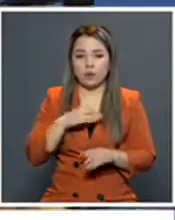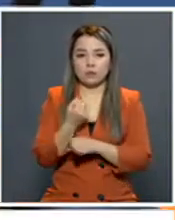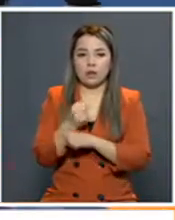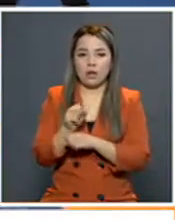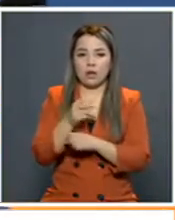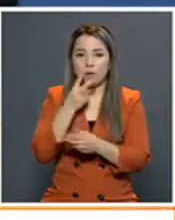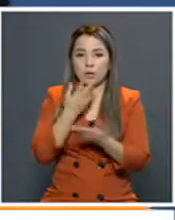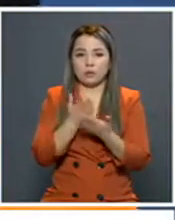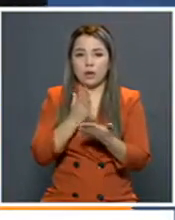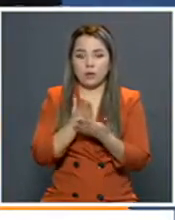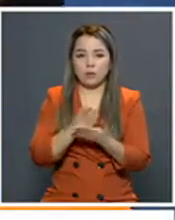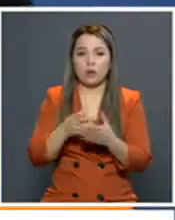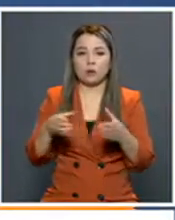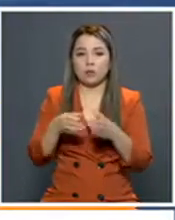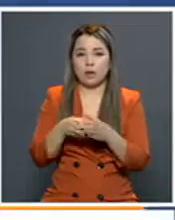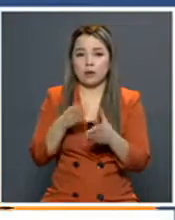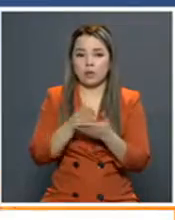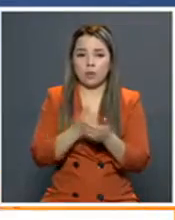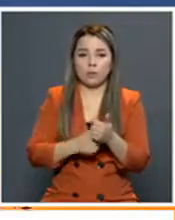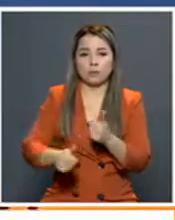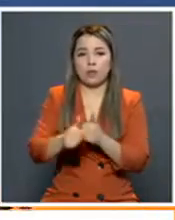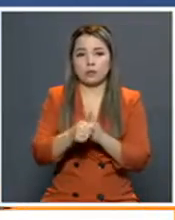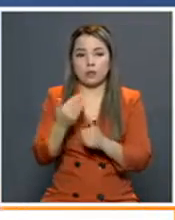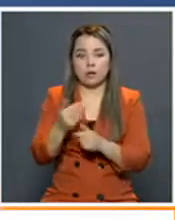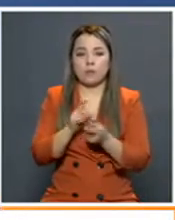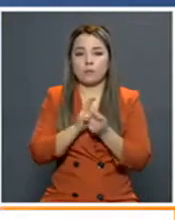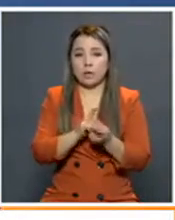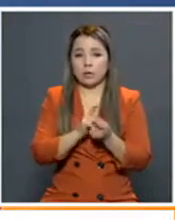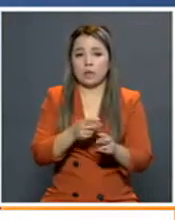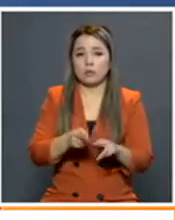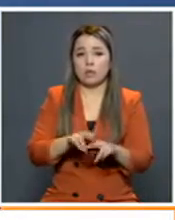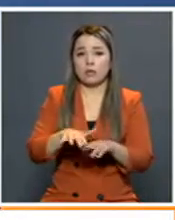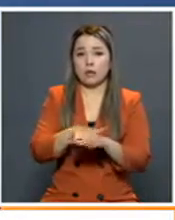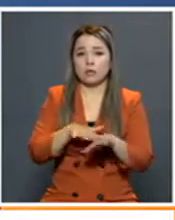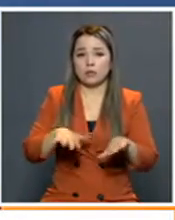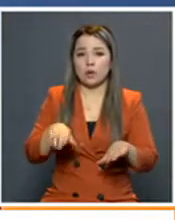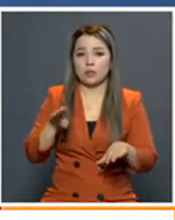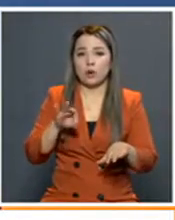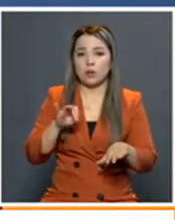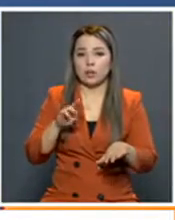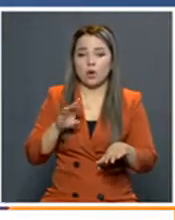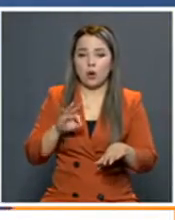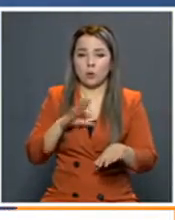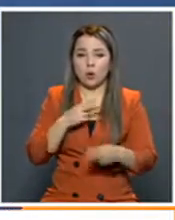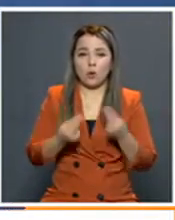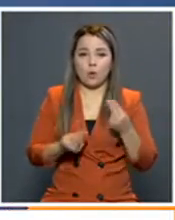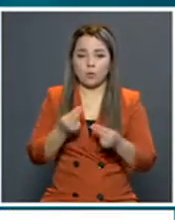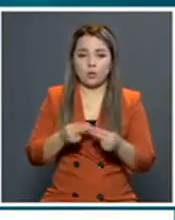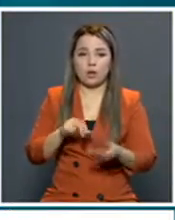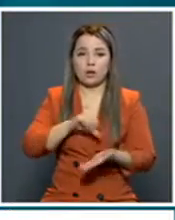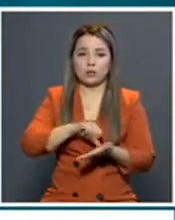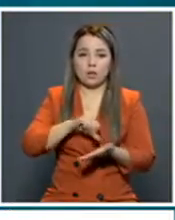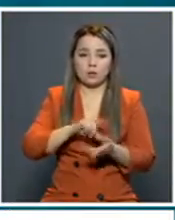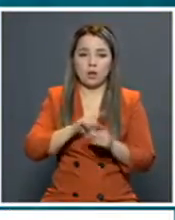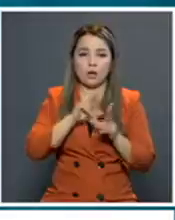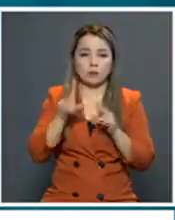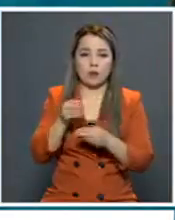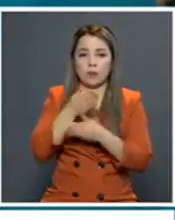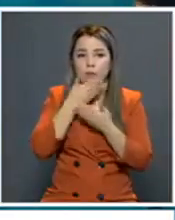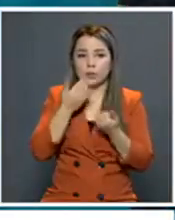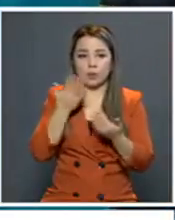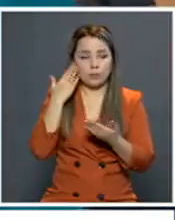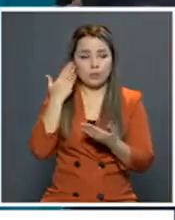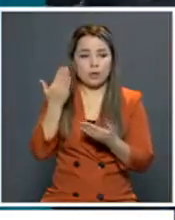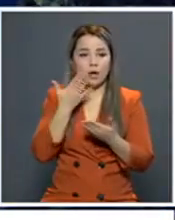болған. Құраманың көшбасшылары да осы балуандар. Алайда бұл олардың Токио ойындарына қатысуына кепілдік бермейді. Бабы келіп тұрса